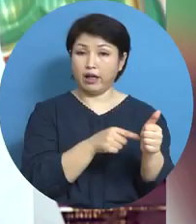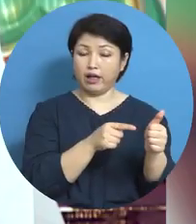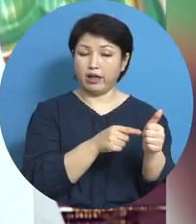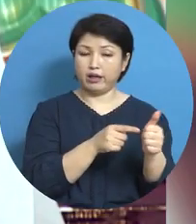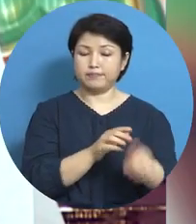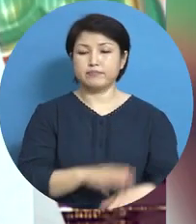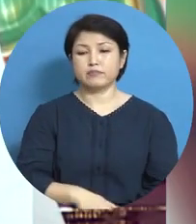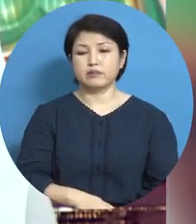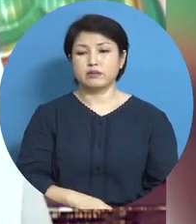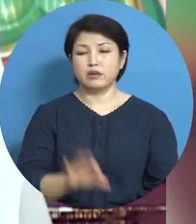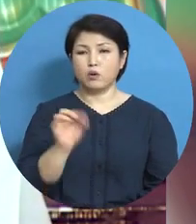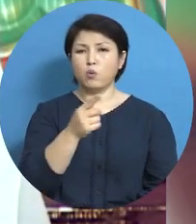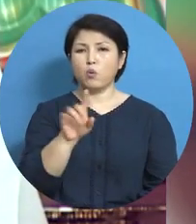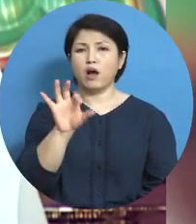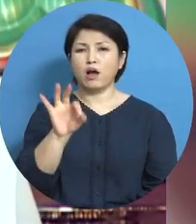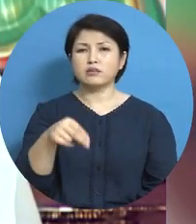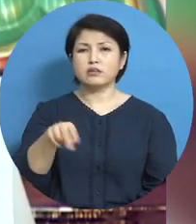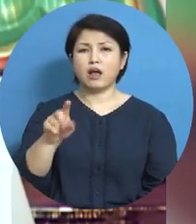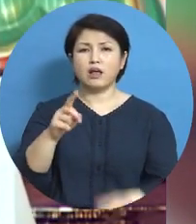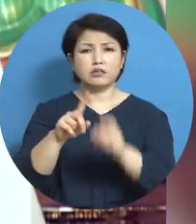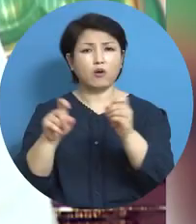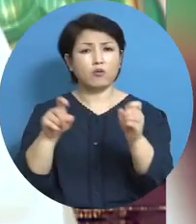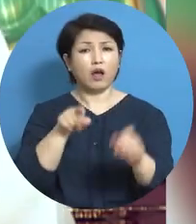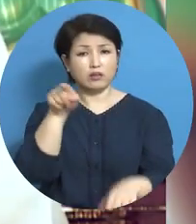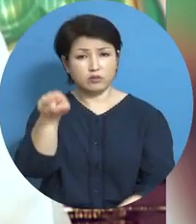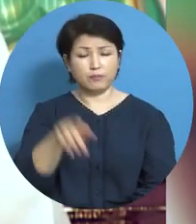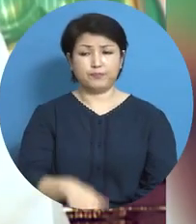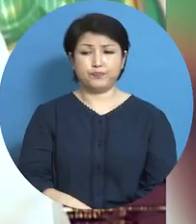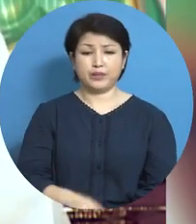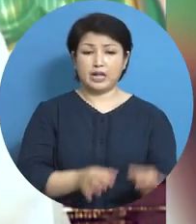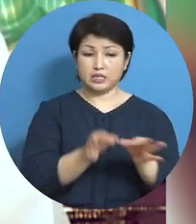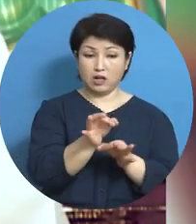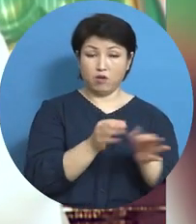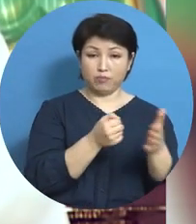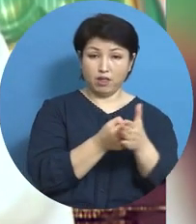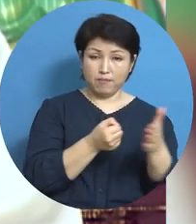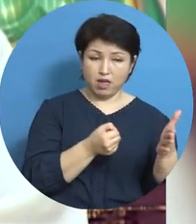갔는데 사업하러 가면 늘 자기 친구집에 가서